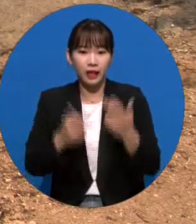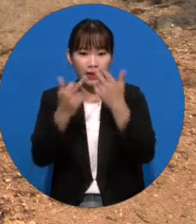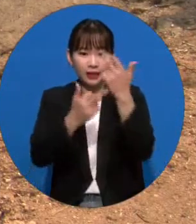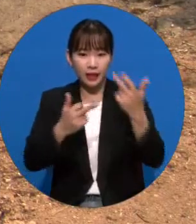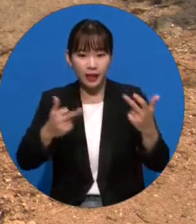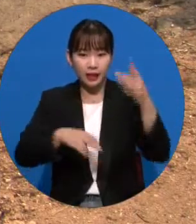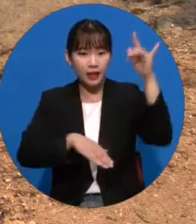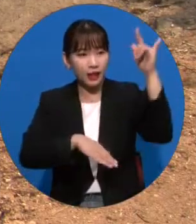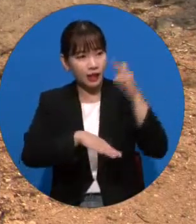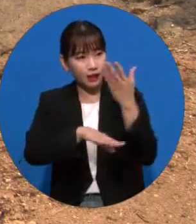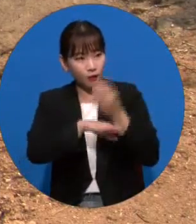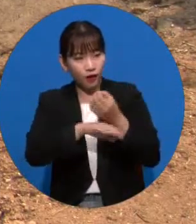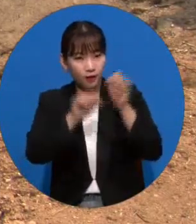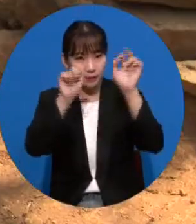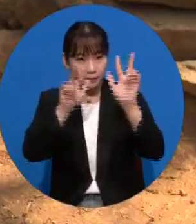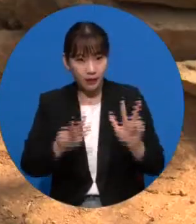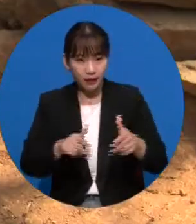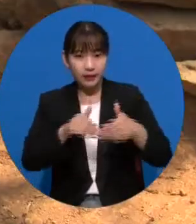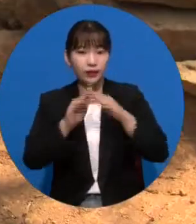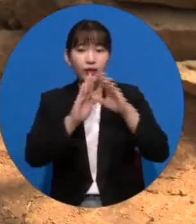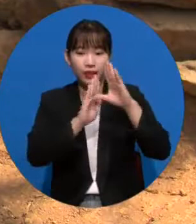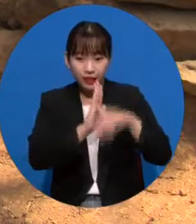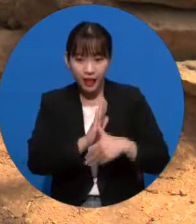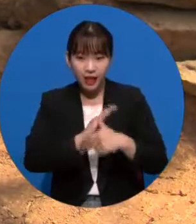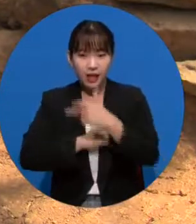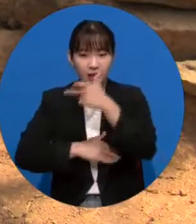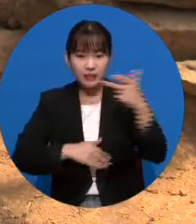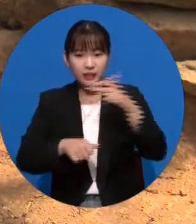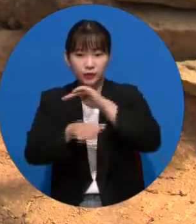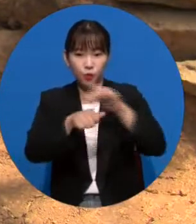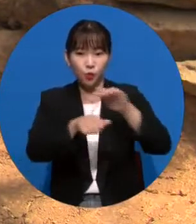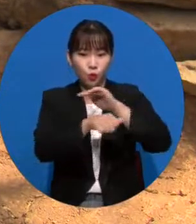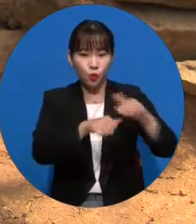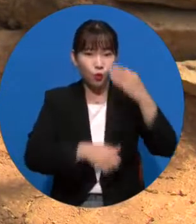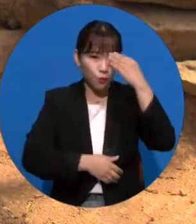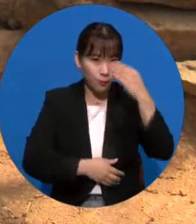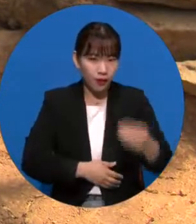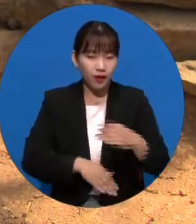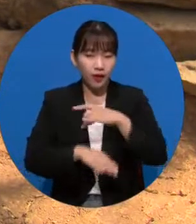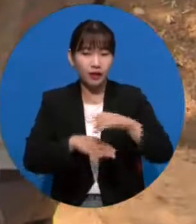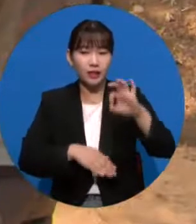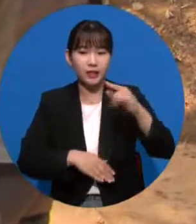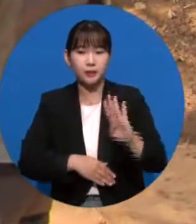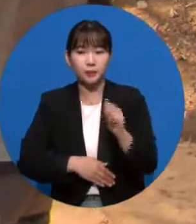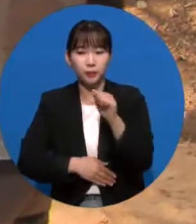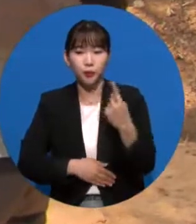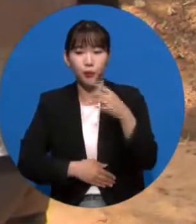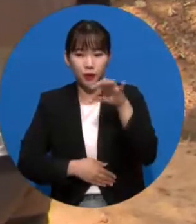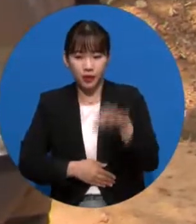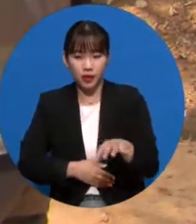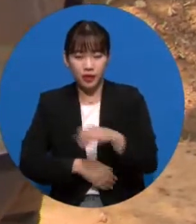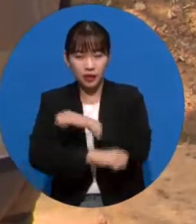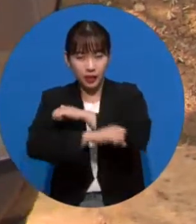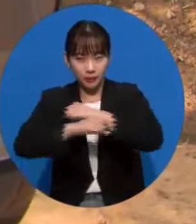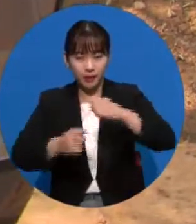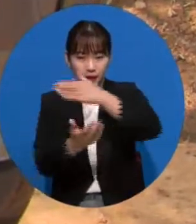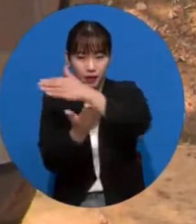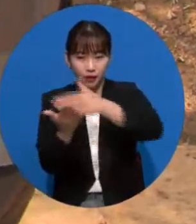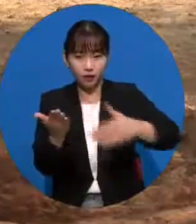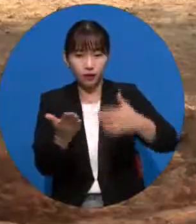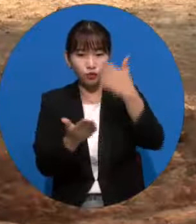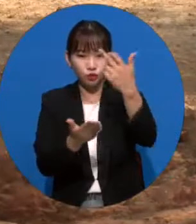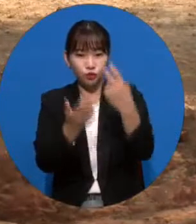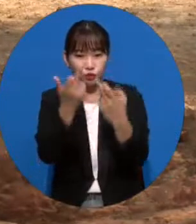야산에 태양광 발전소를 설치하는 과정에서 대규모 고분군이 발견된 해남군 의포리. 너른 들판을 경계로 두